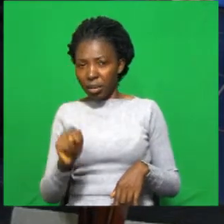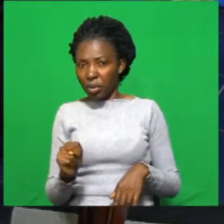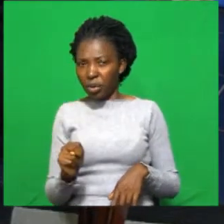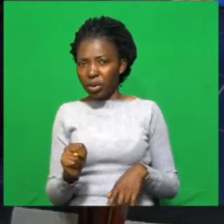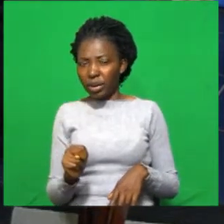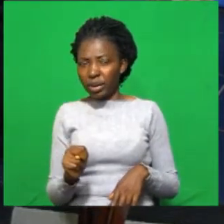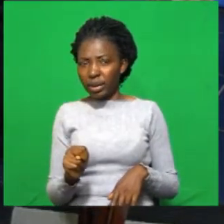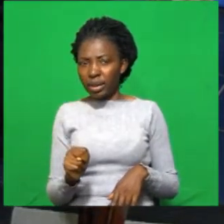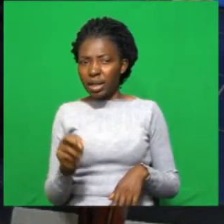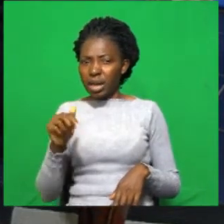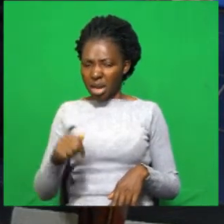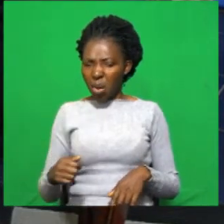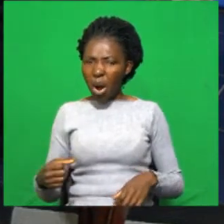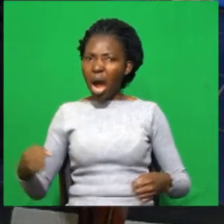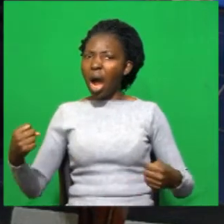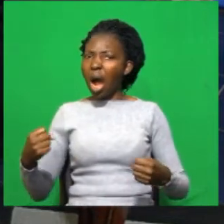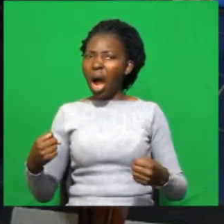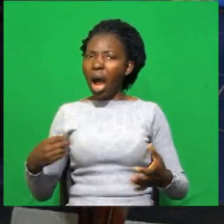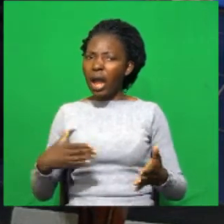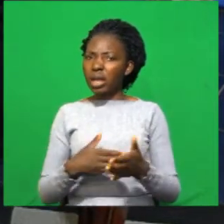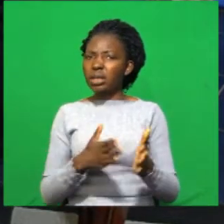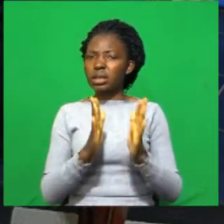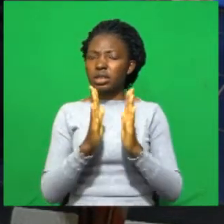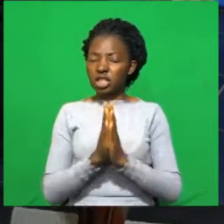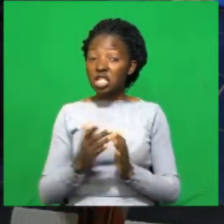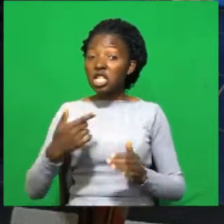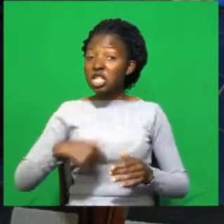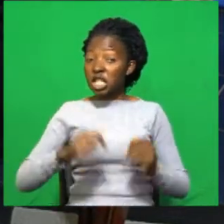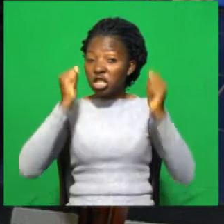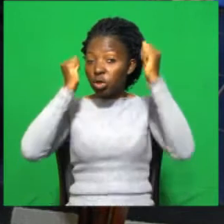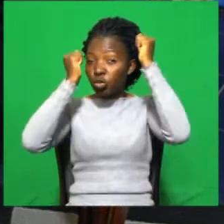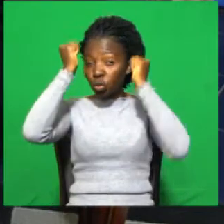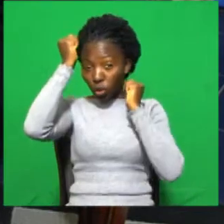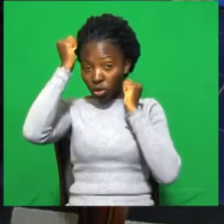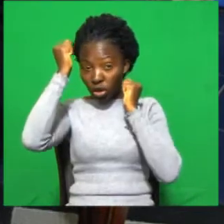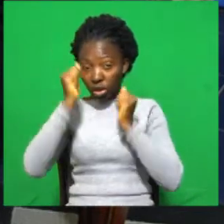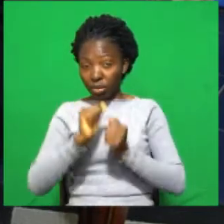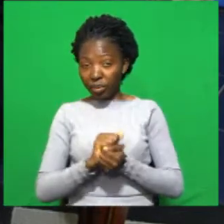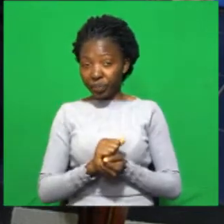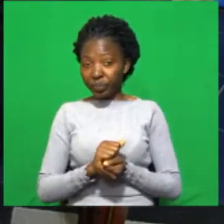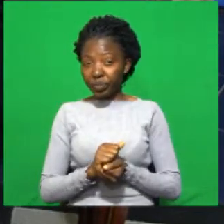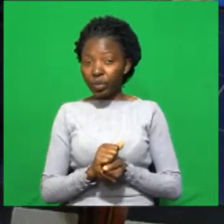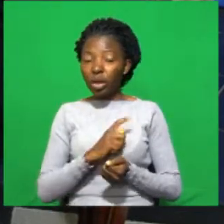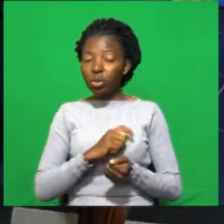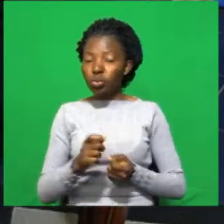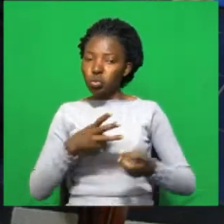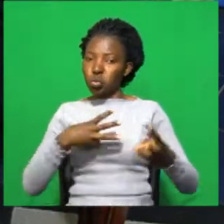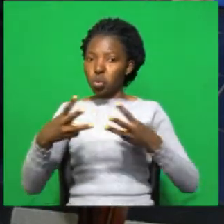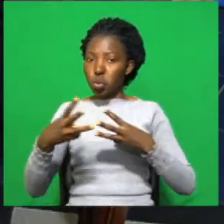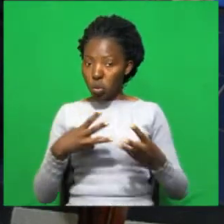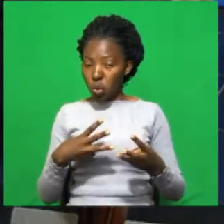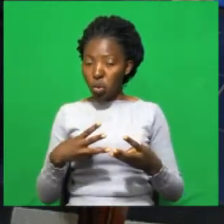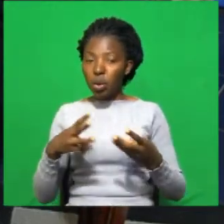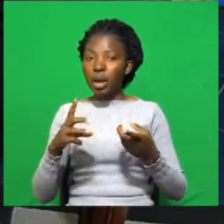atuma army commander wake General Bethia kuenda kuhondo